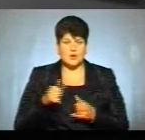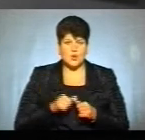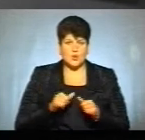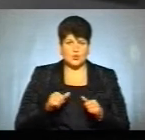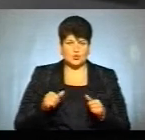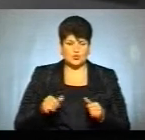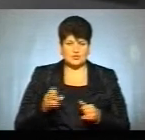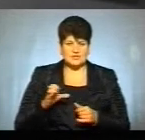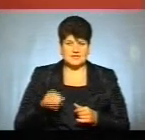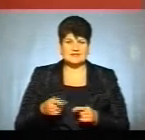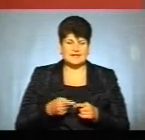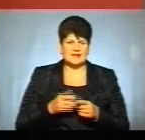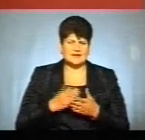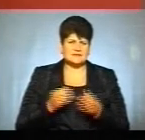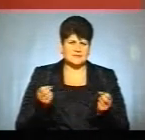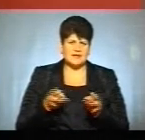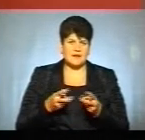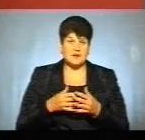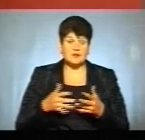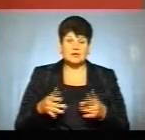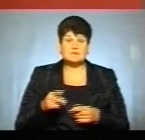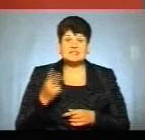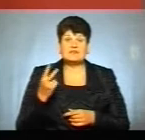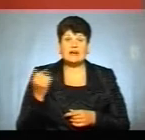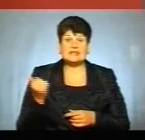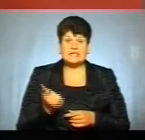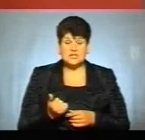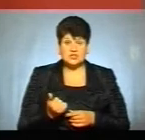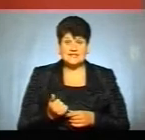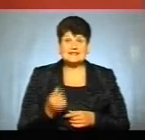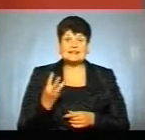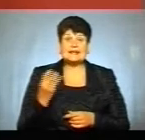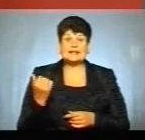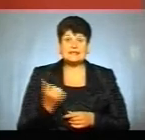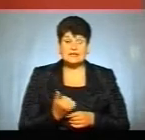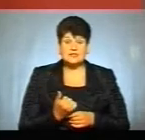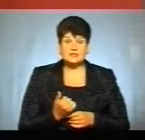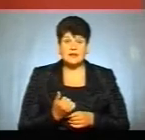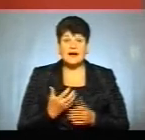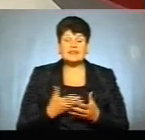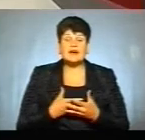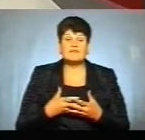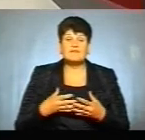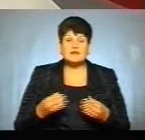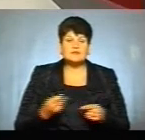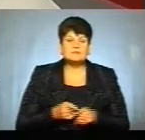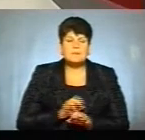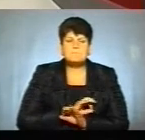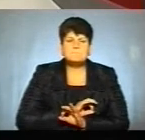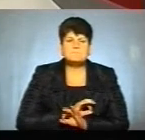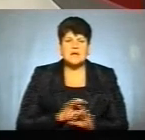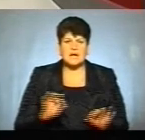такі препарати, це є сяйво. То там за 2 тижні, за 3 тижні, а на весну, то ви будете мати